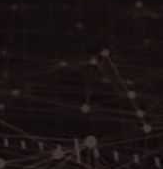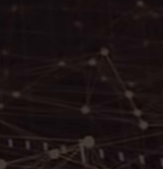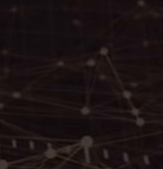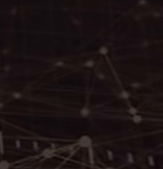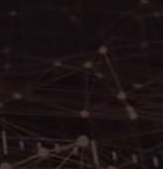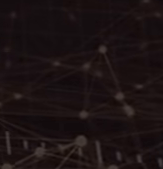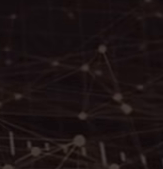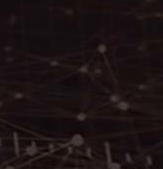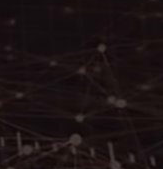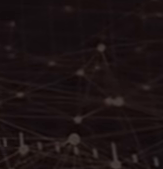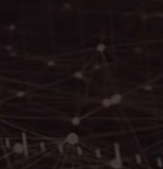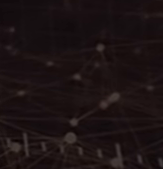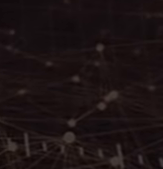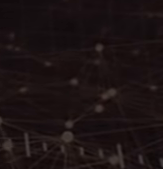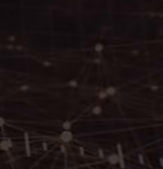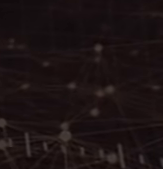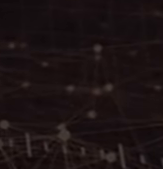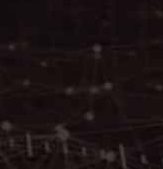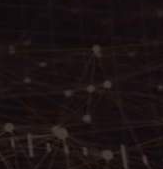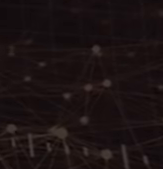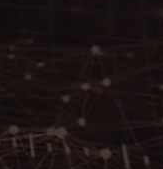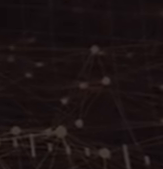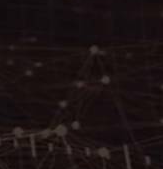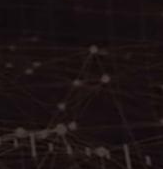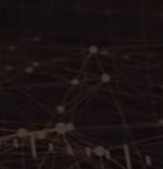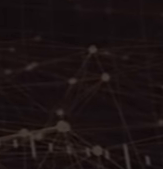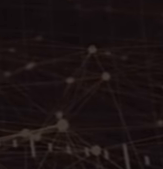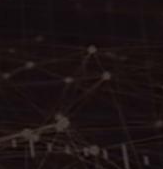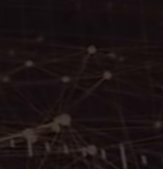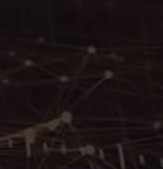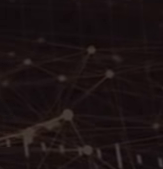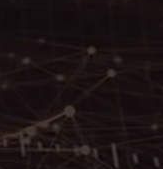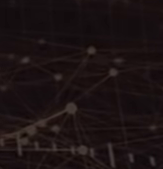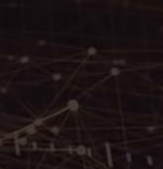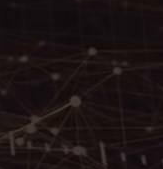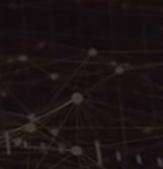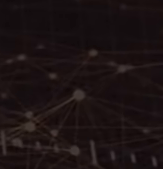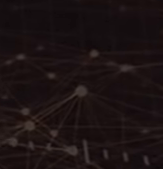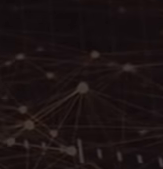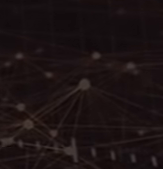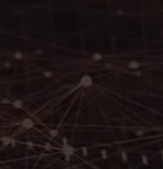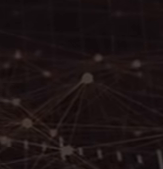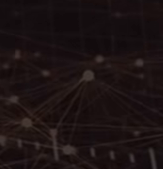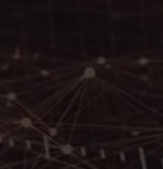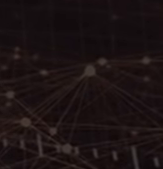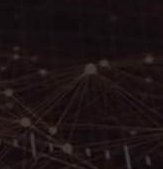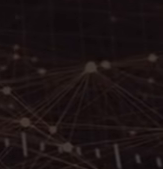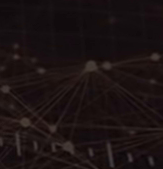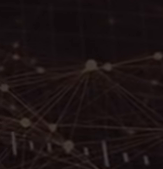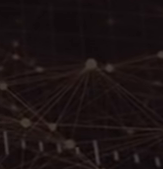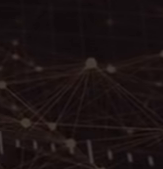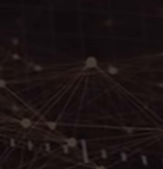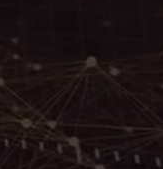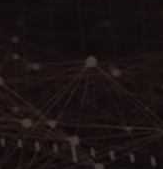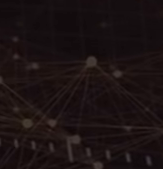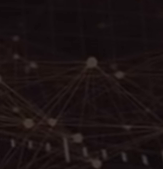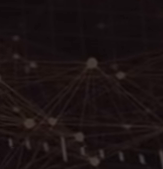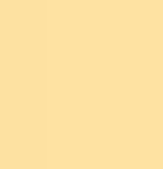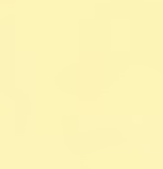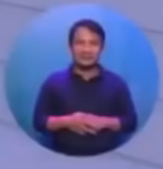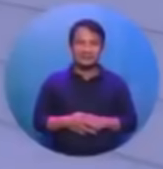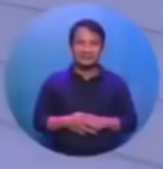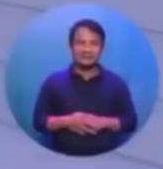May dalawa pa tayong anak. Kasal tayo sa simbahan. Di mo iniisip mga anak mo? Sir Rafi Tulfo, sana po matulungan niyo po